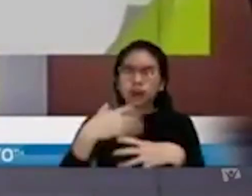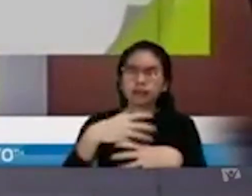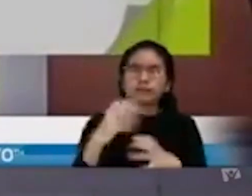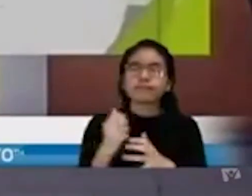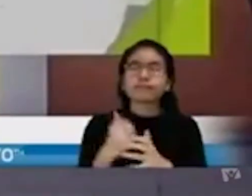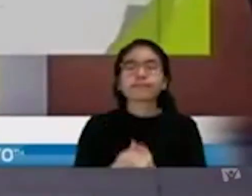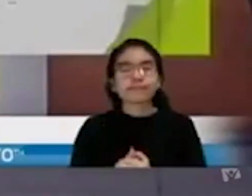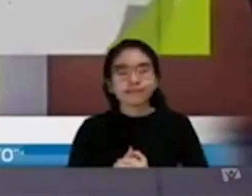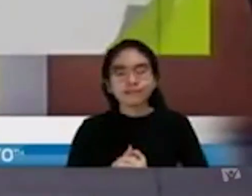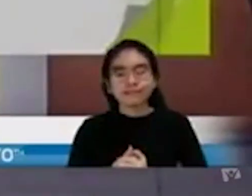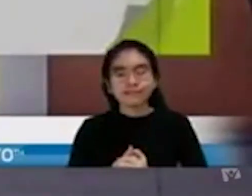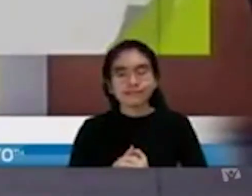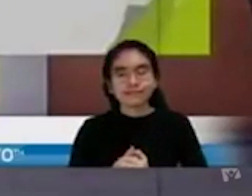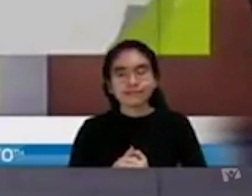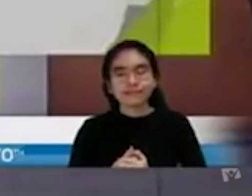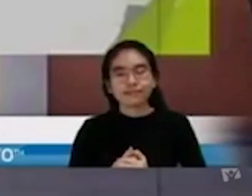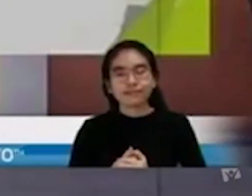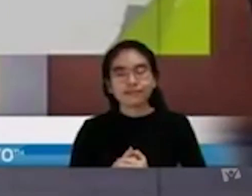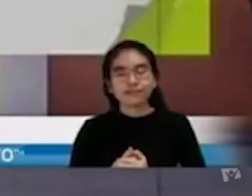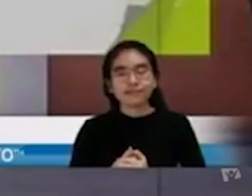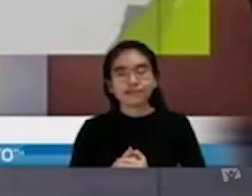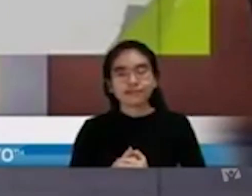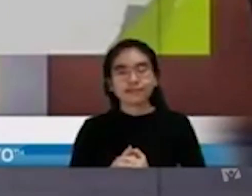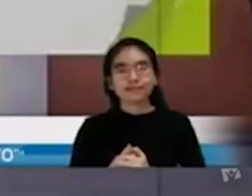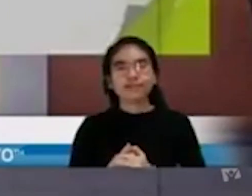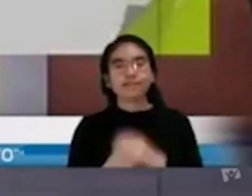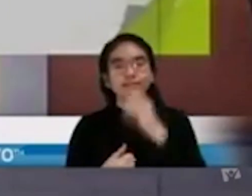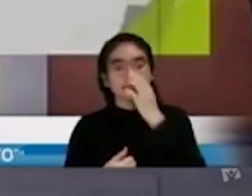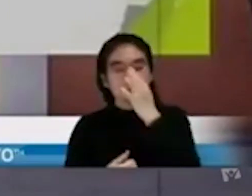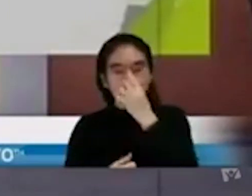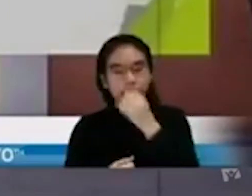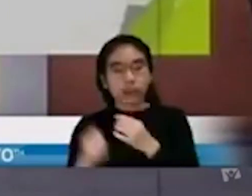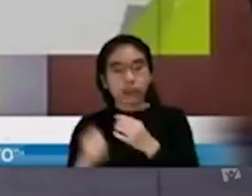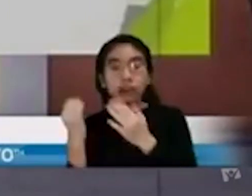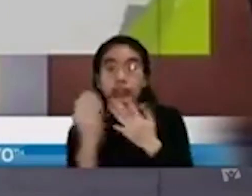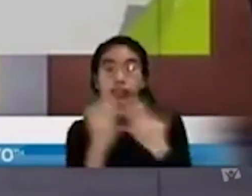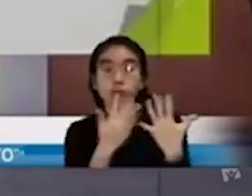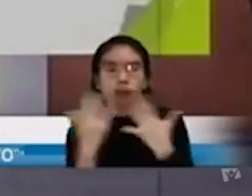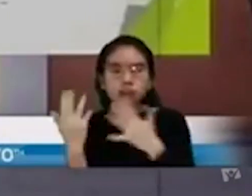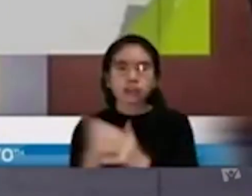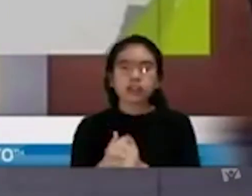ke-70. Sebagaimana Tuhan sudah memimpin, sejak dari awal tahun